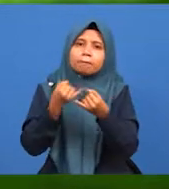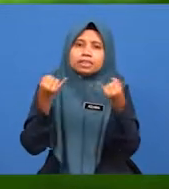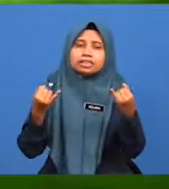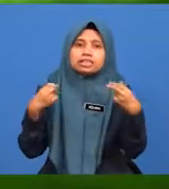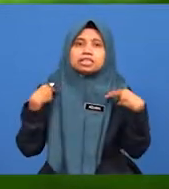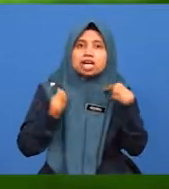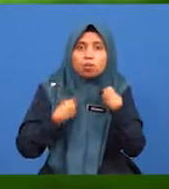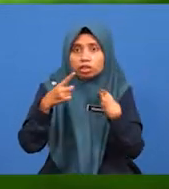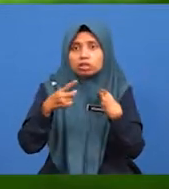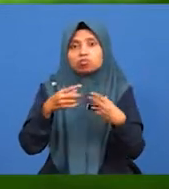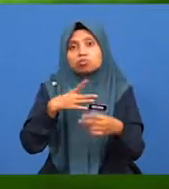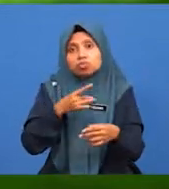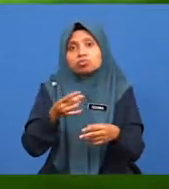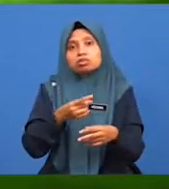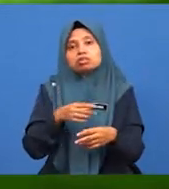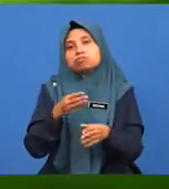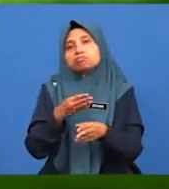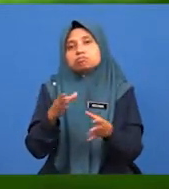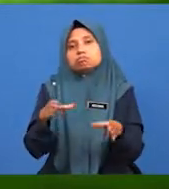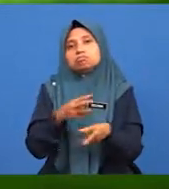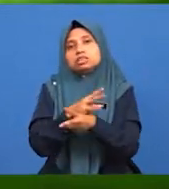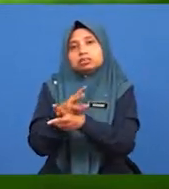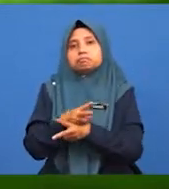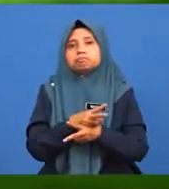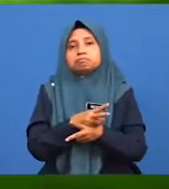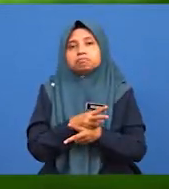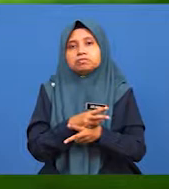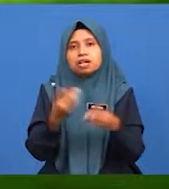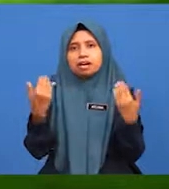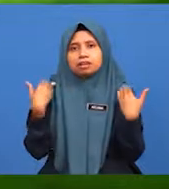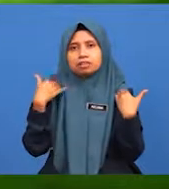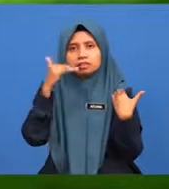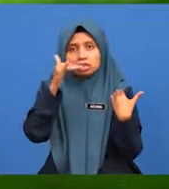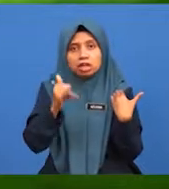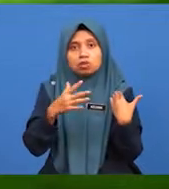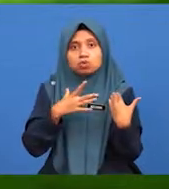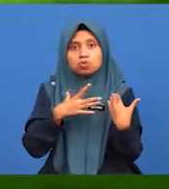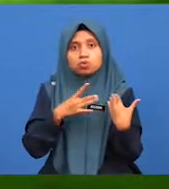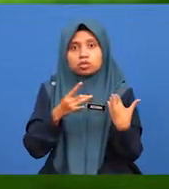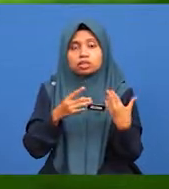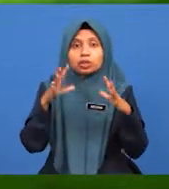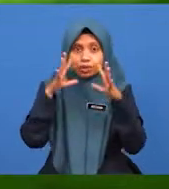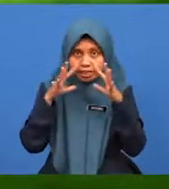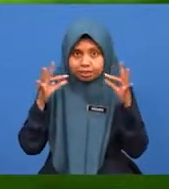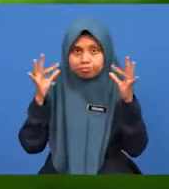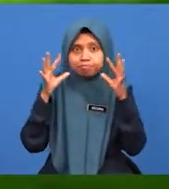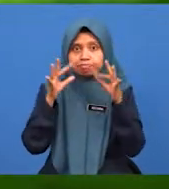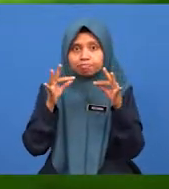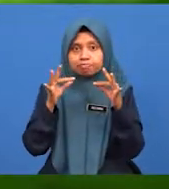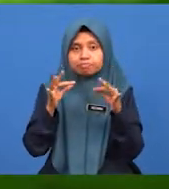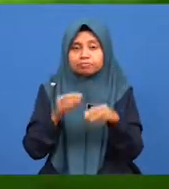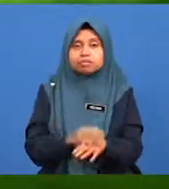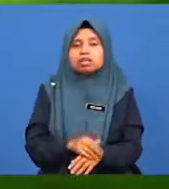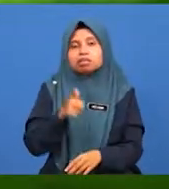Oh, ada di antara kamu yang memelihara kucing. Bagus. Kamu bersikap